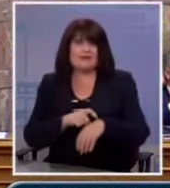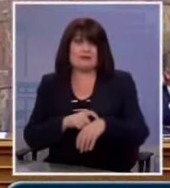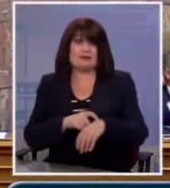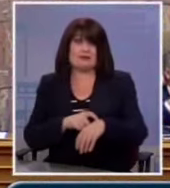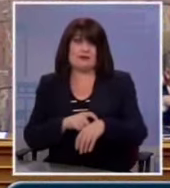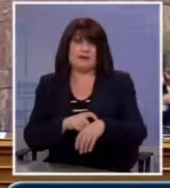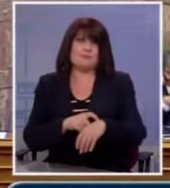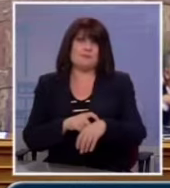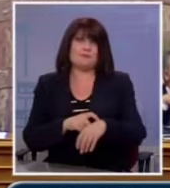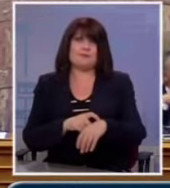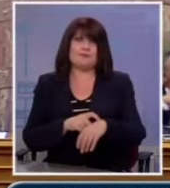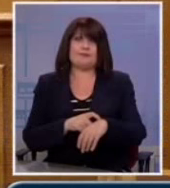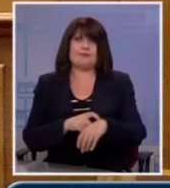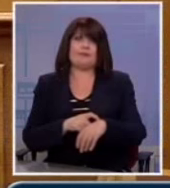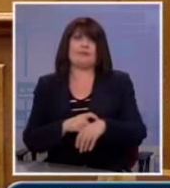την τελευταία στιγμή